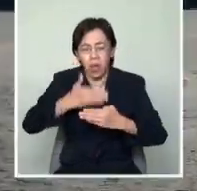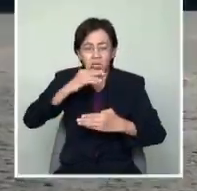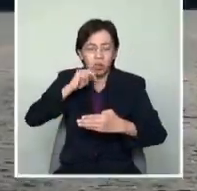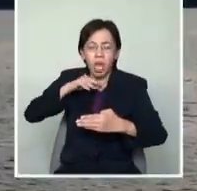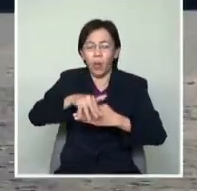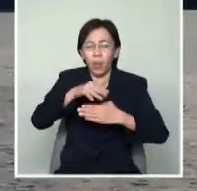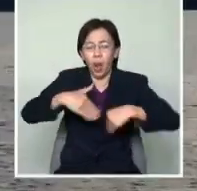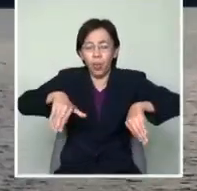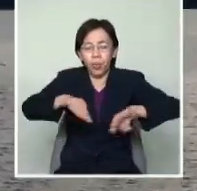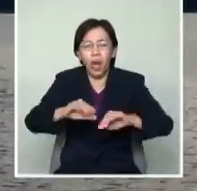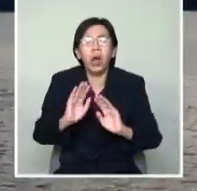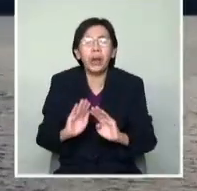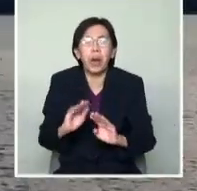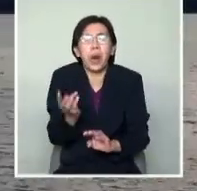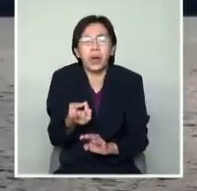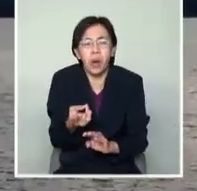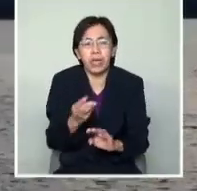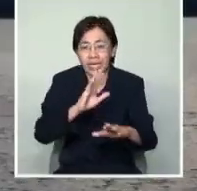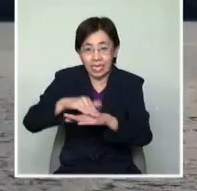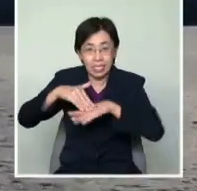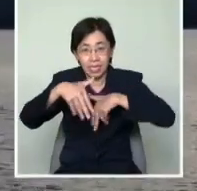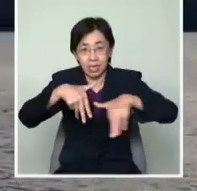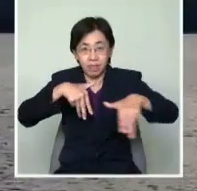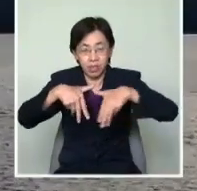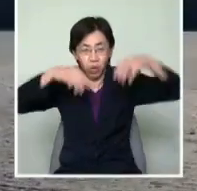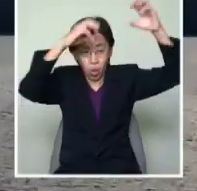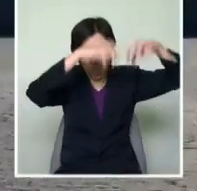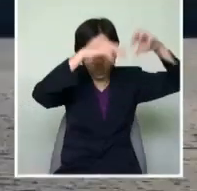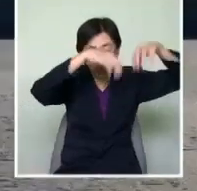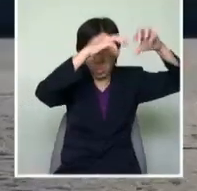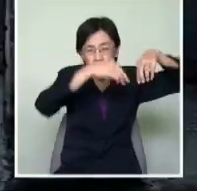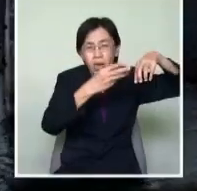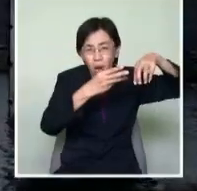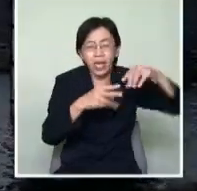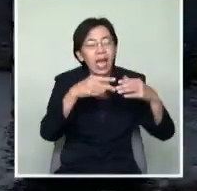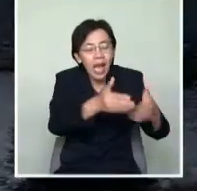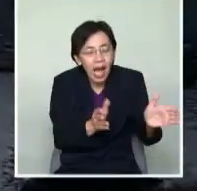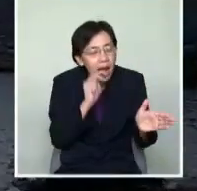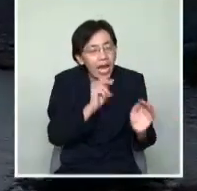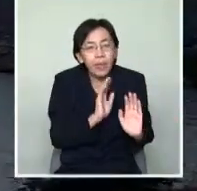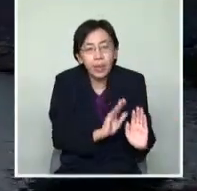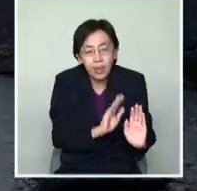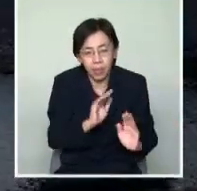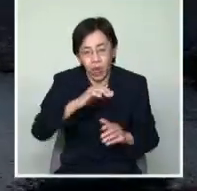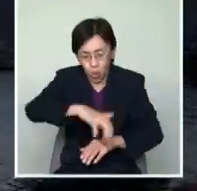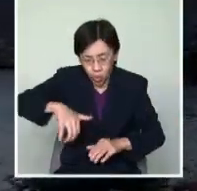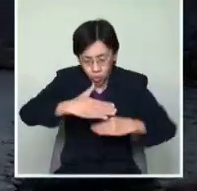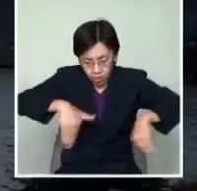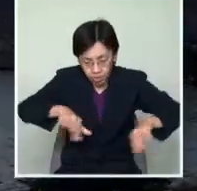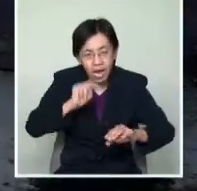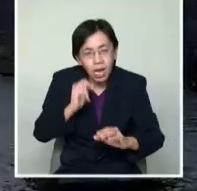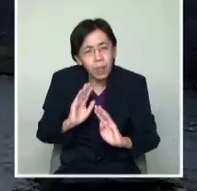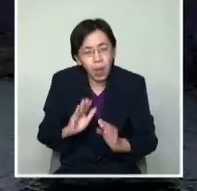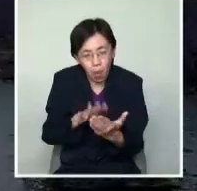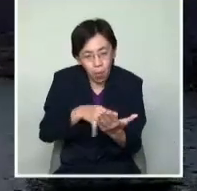ากนักดังนั้นขอให้ประชาชนในบริเวณพื้นที่ที่มีฝนตกน้อยควรจะมีการกักเก็บและวางแผนการใช้น้ำในช่ว